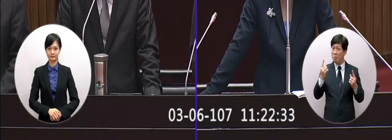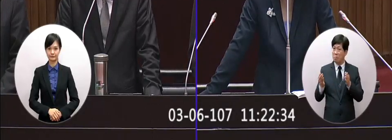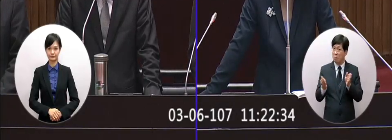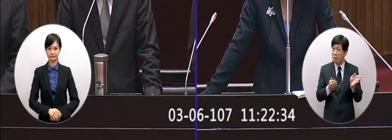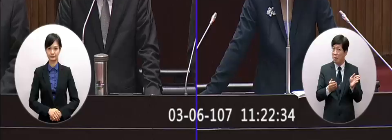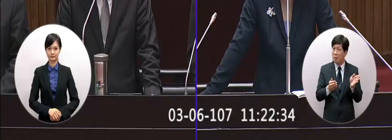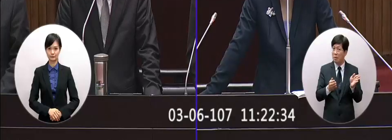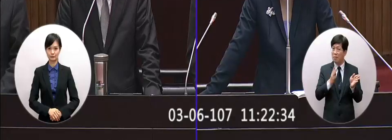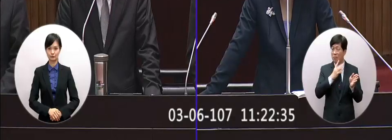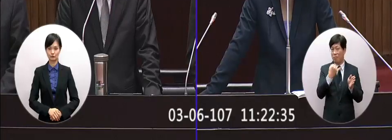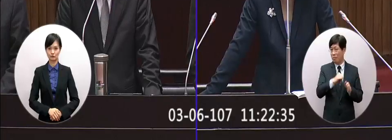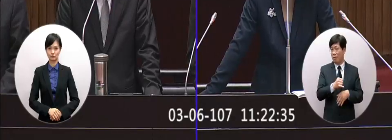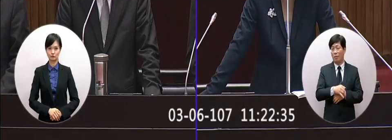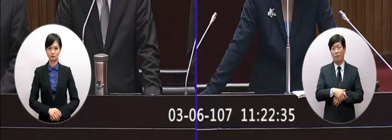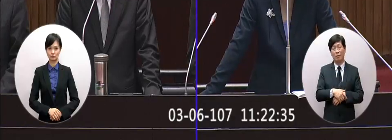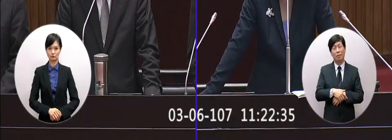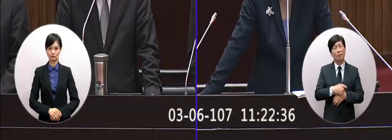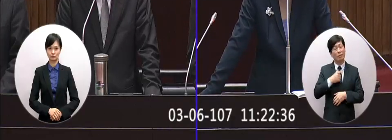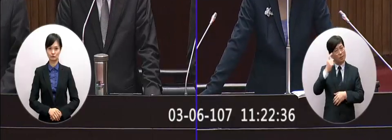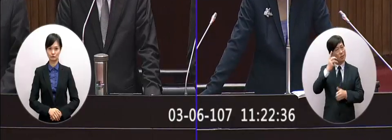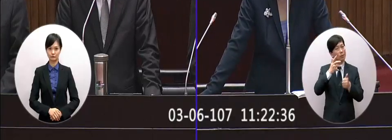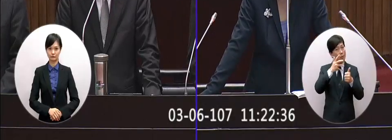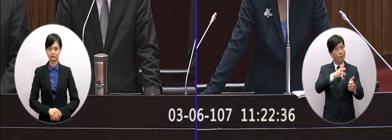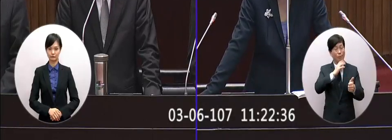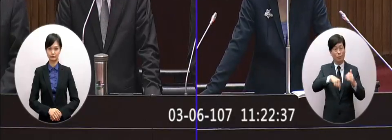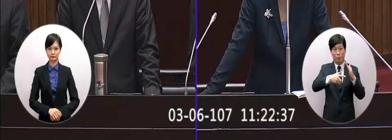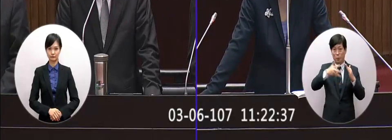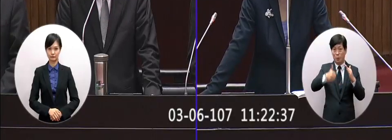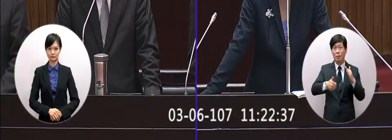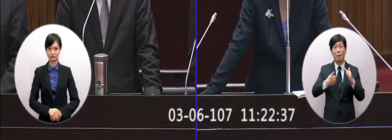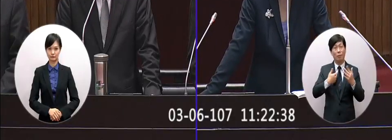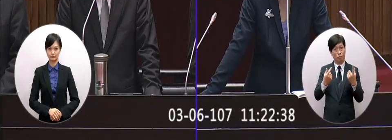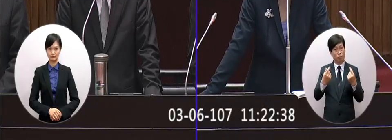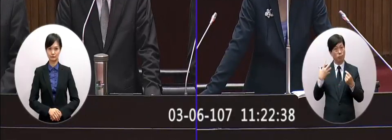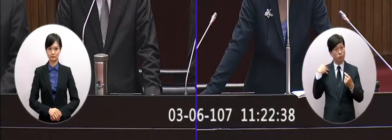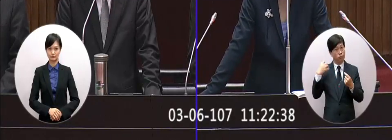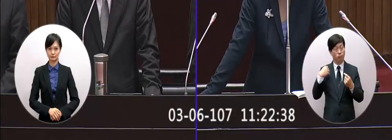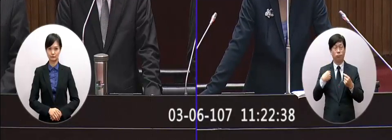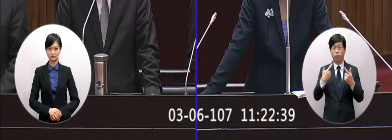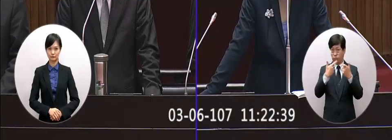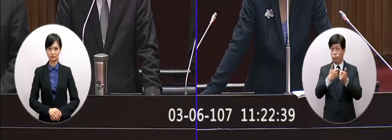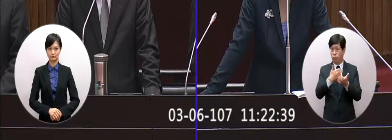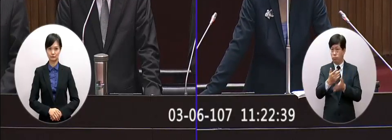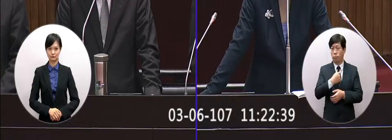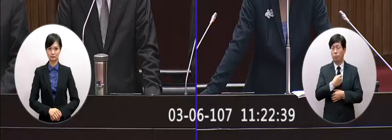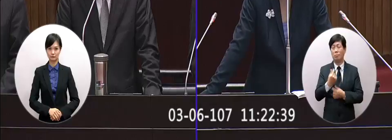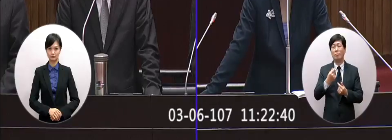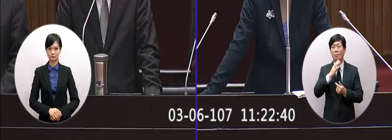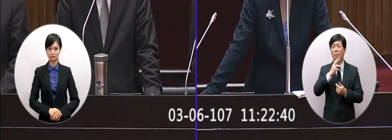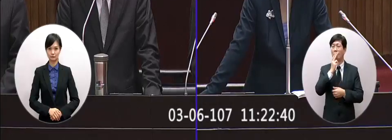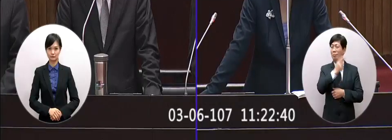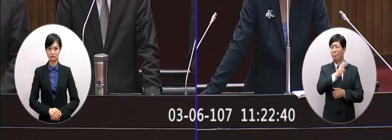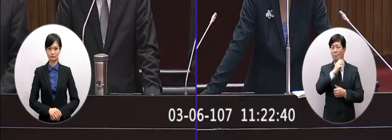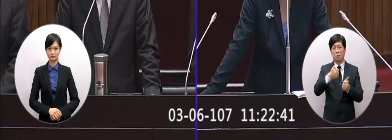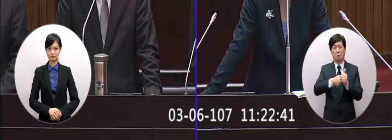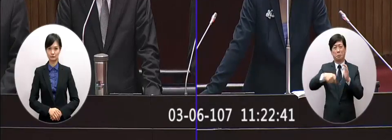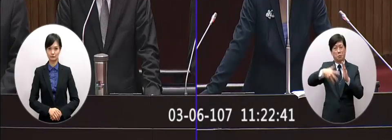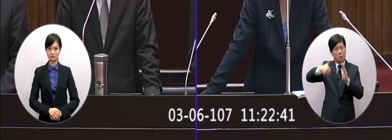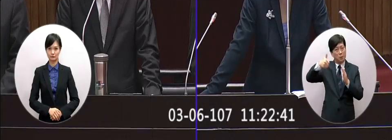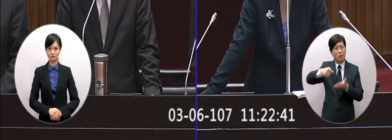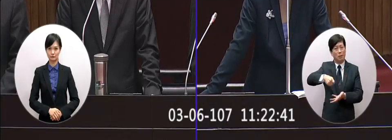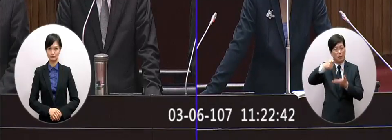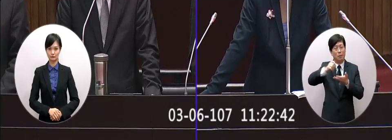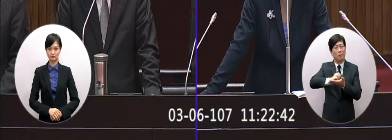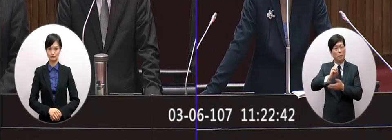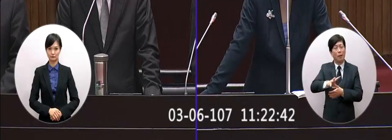较是一个负向的。那我想请问院长，面对这样的一个部分呢，我们还是要应对。虽然你说要请这个副院长提出了